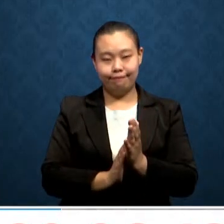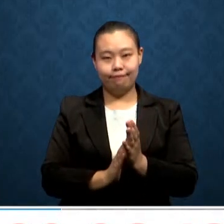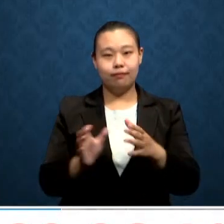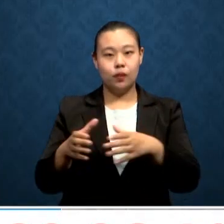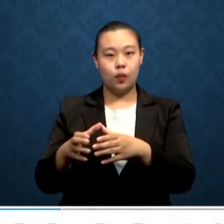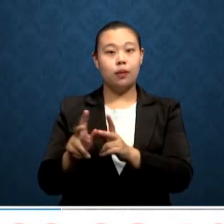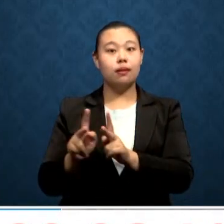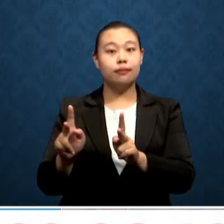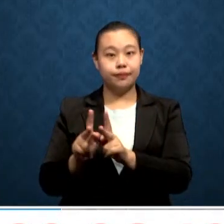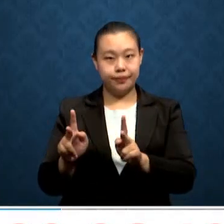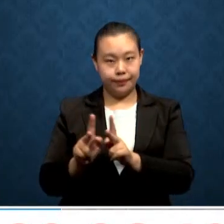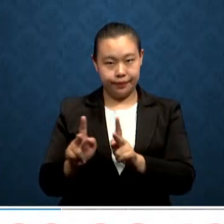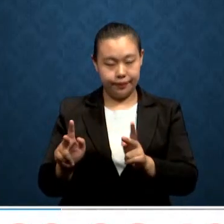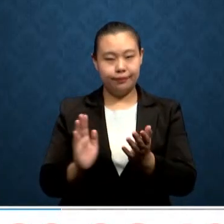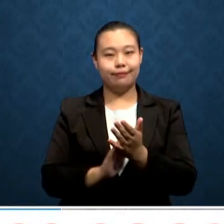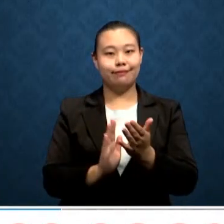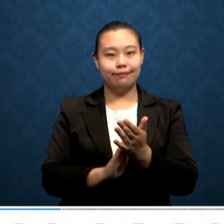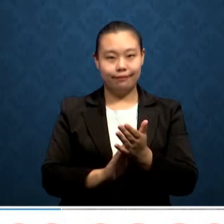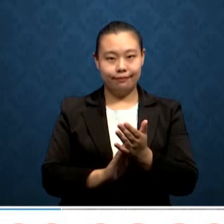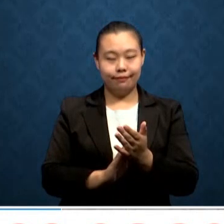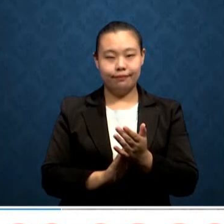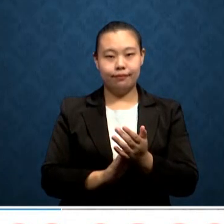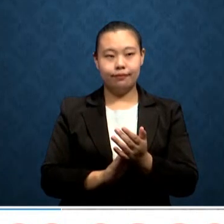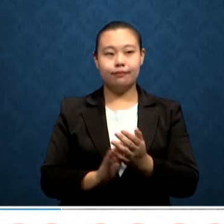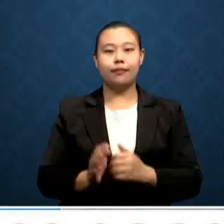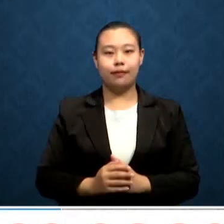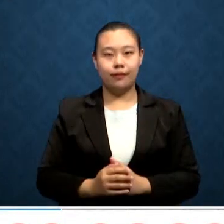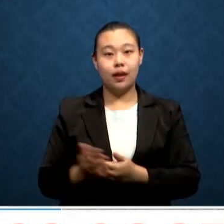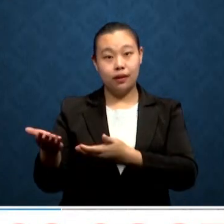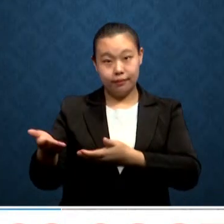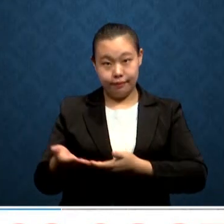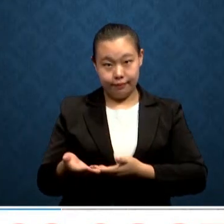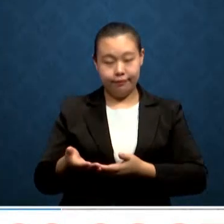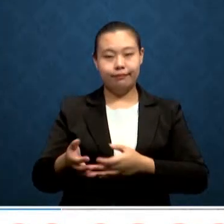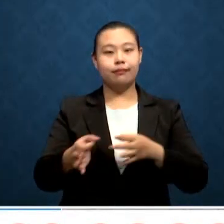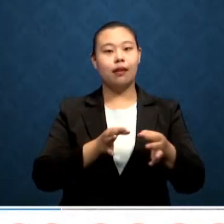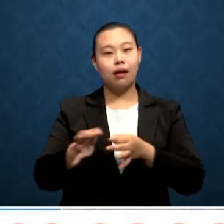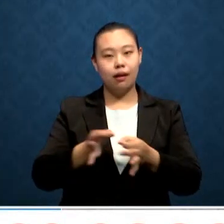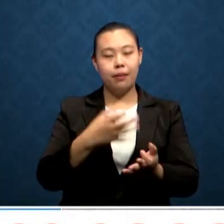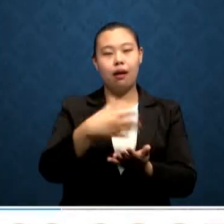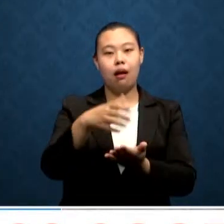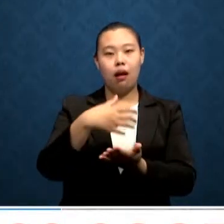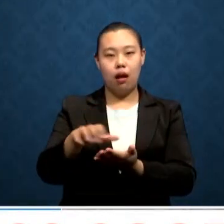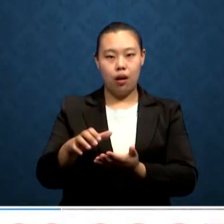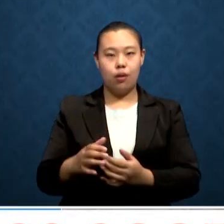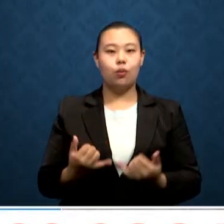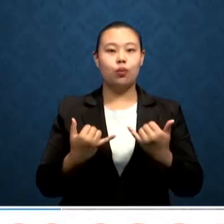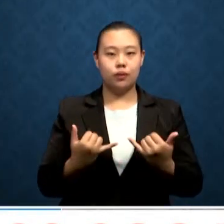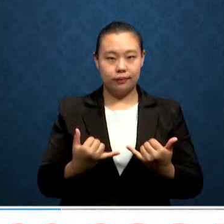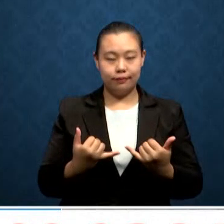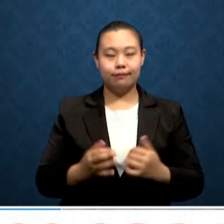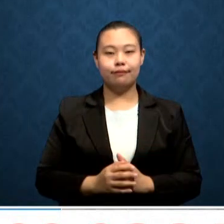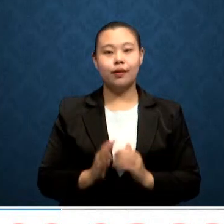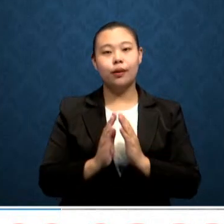การกำกับกิจการพลังงานทุกท่านที่มารายงานในสภาในวันนี้ด้วย